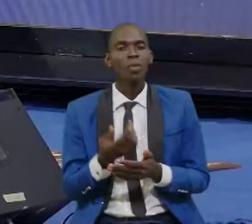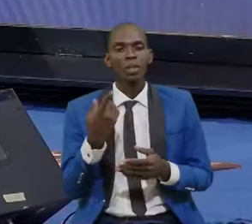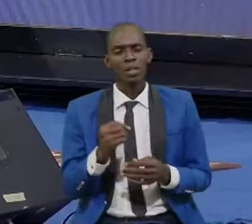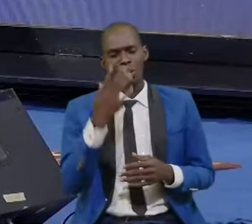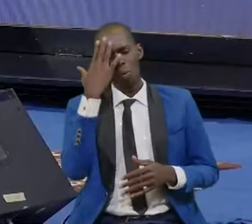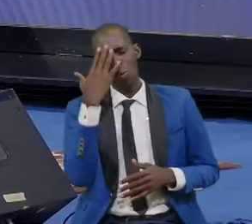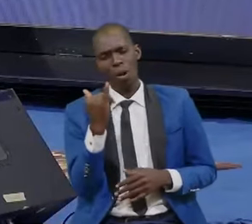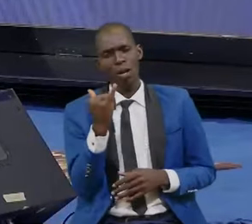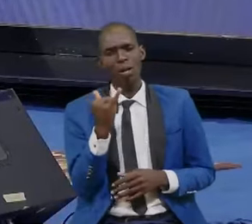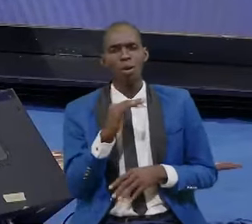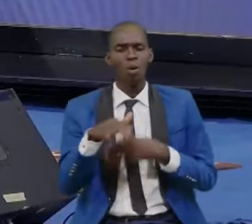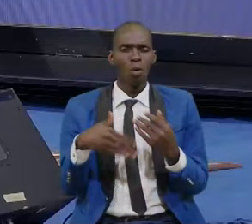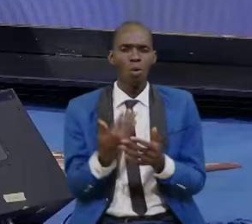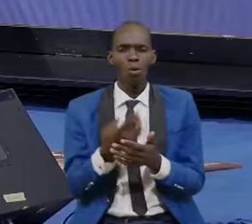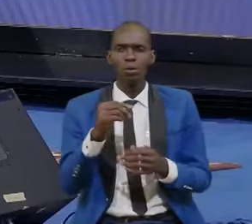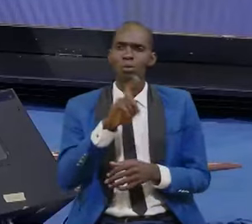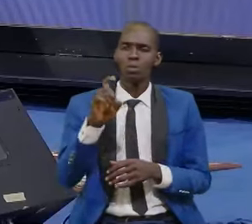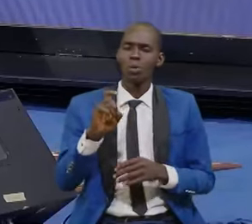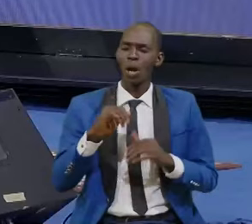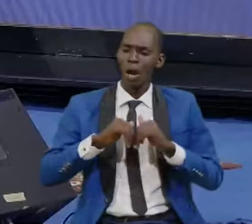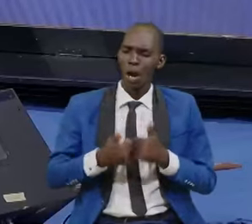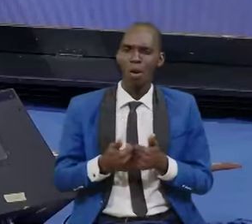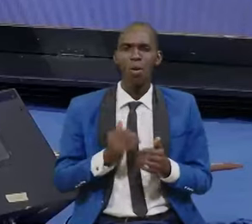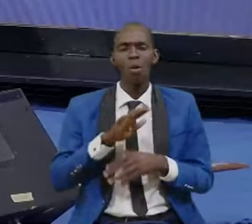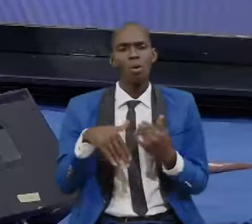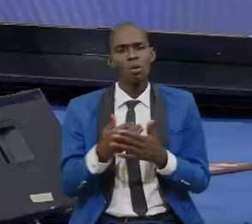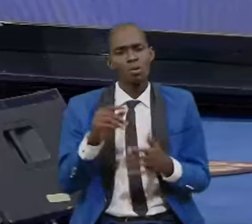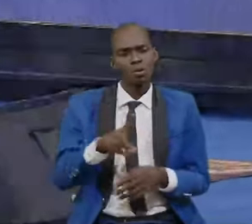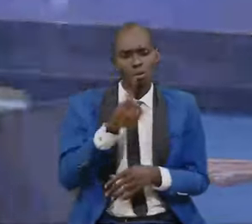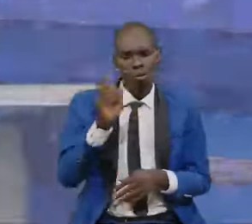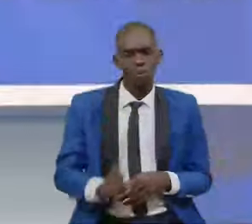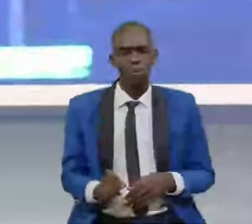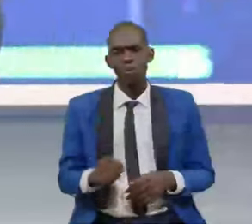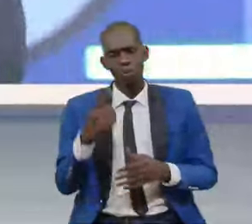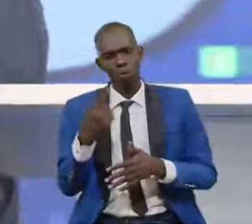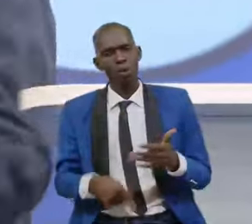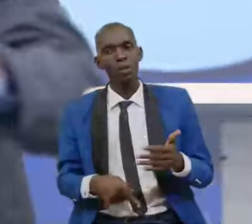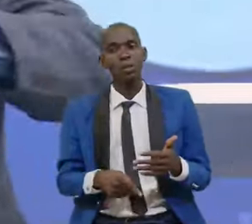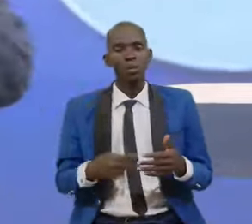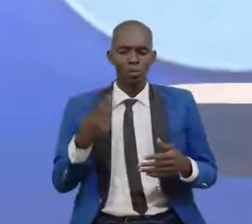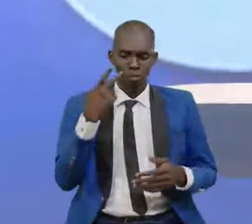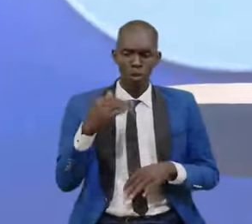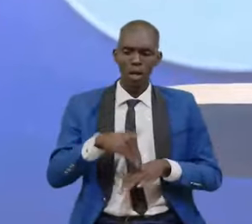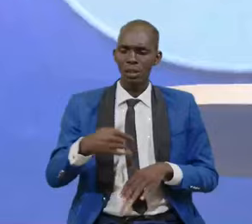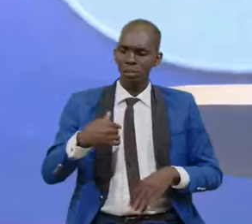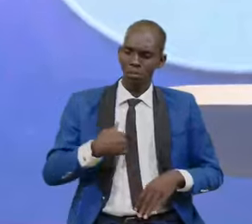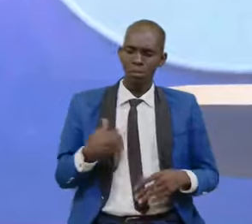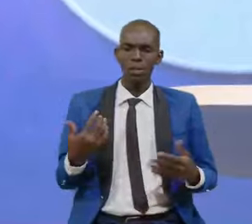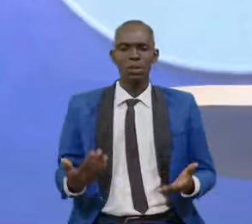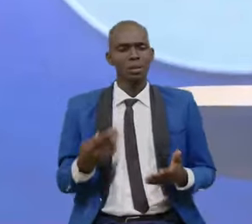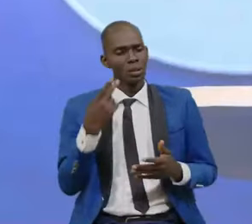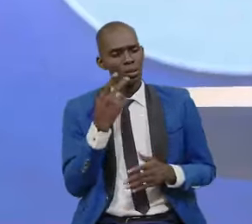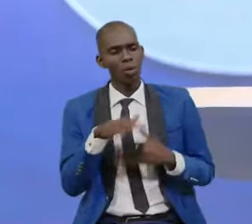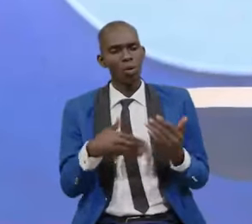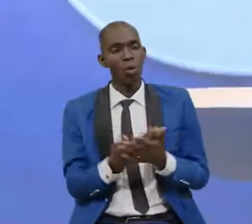pourquoi. Pourquoi c'est moi? Oh, j'endure tout cela. Regarde ce que j'ai maintenant. Tout